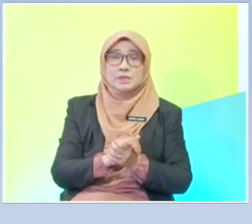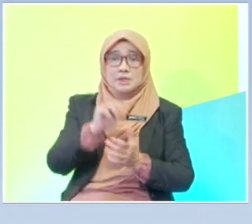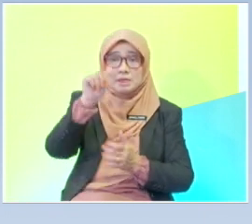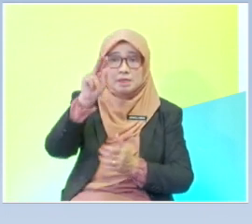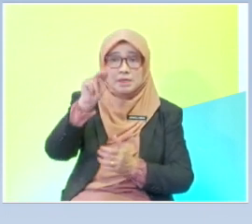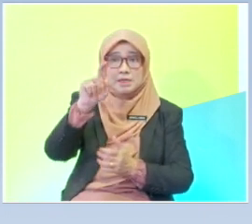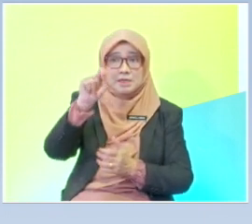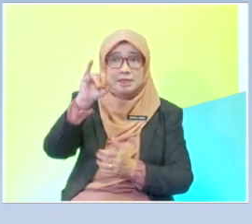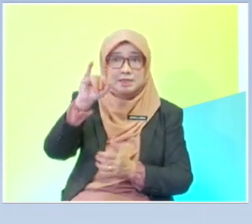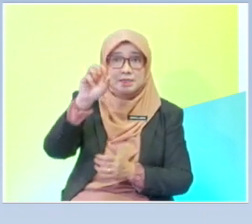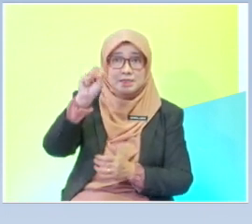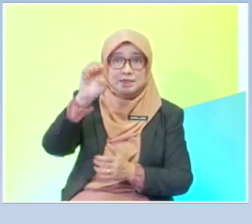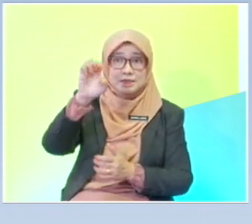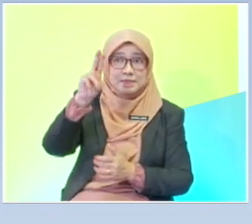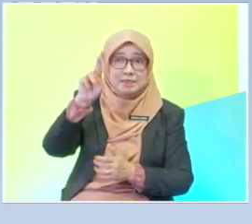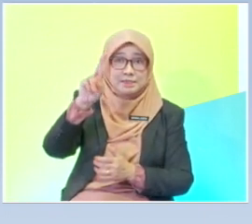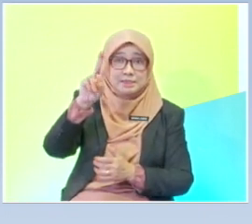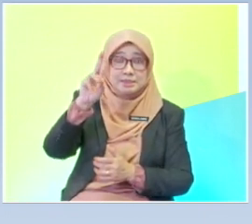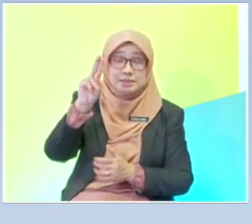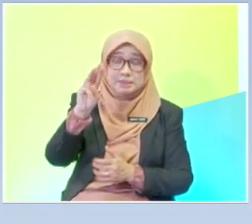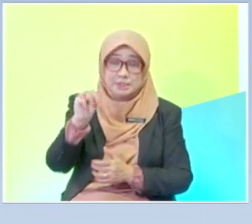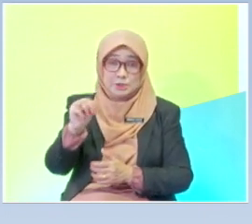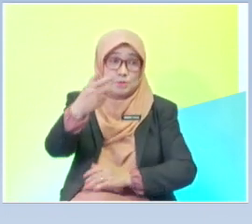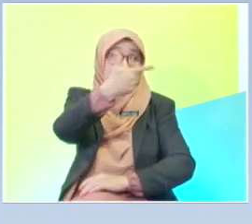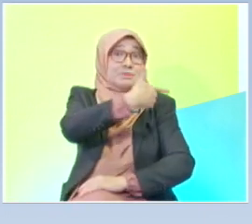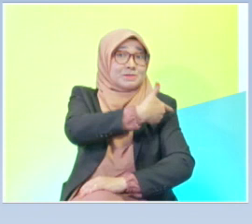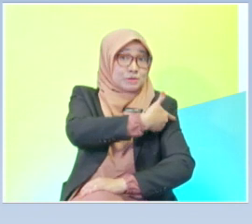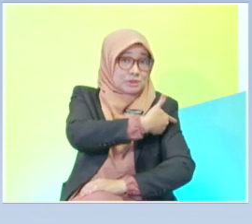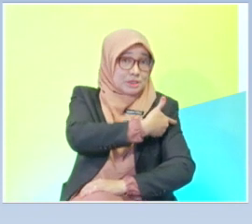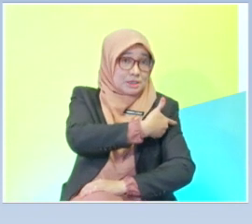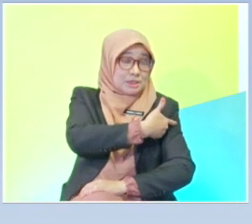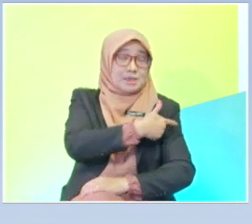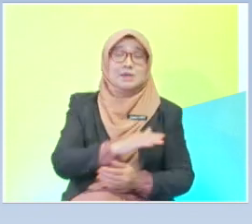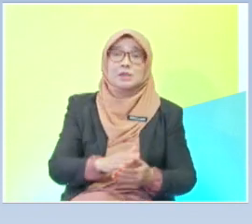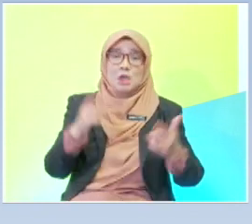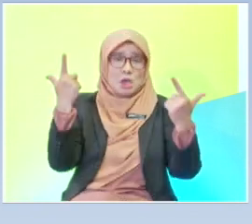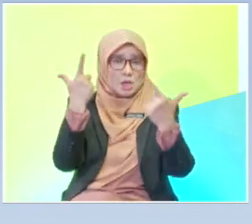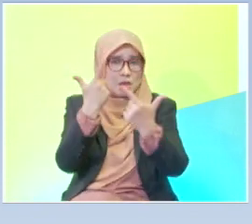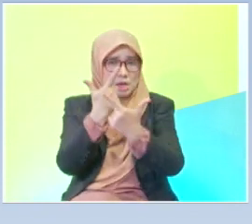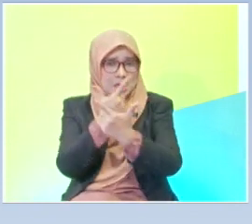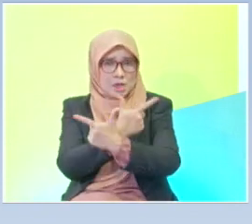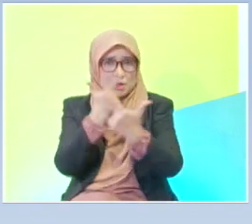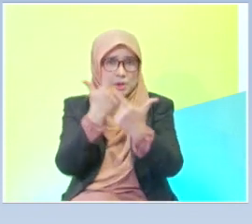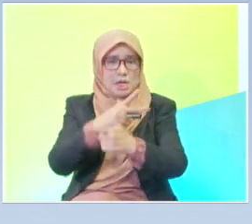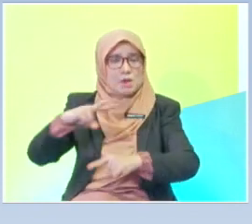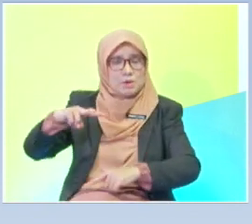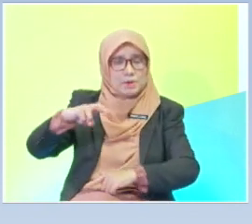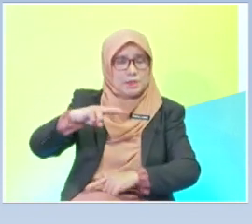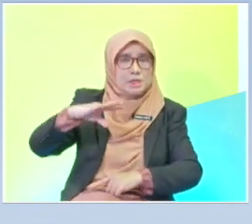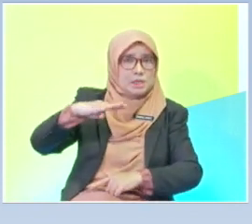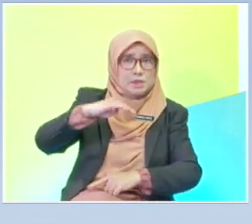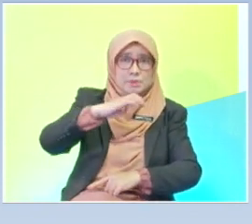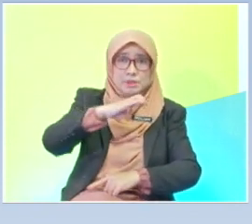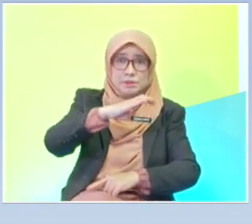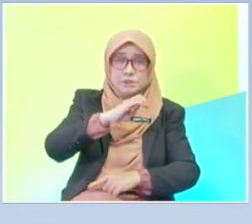antiserum disuntik ke dalam badan pesakit. Dan antiserum ni akan melawan patogen melalui